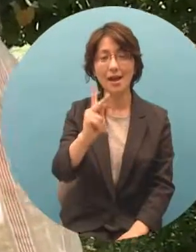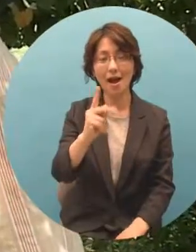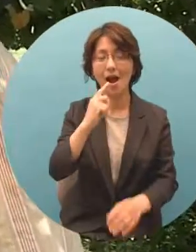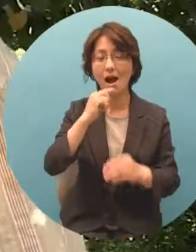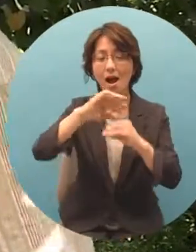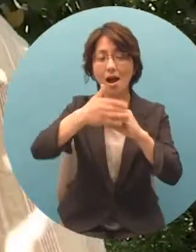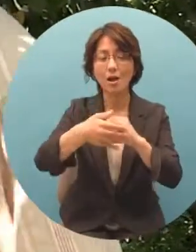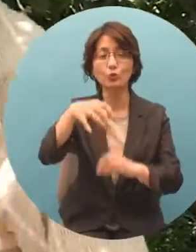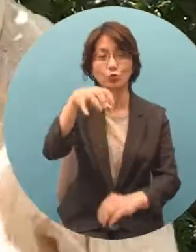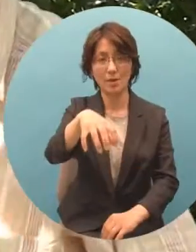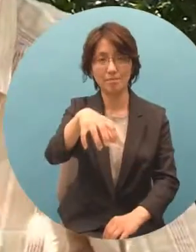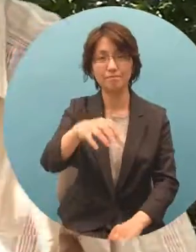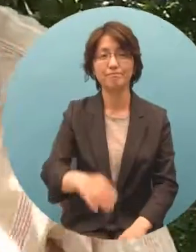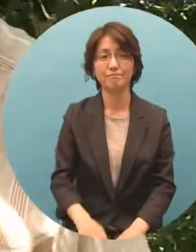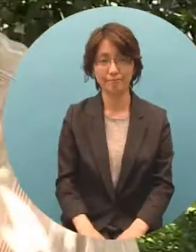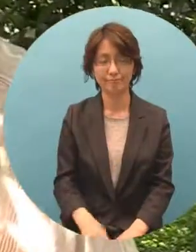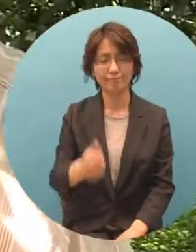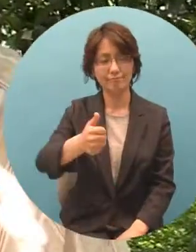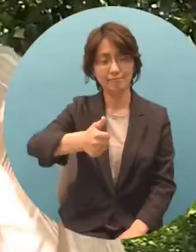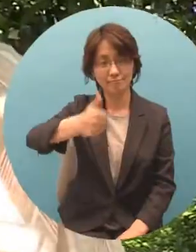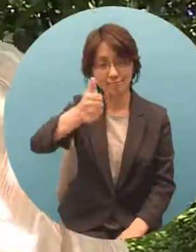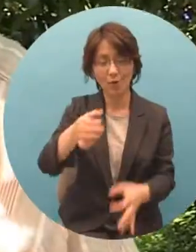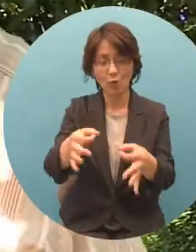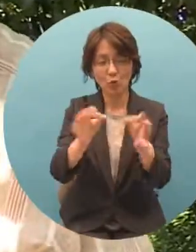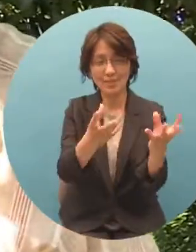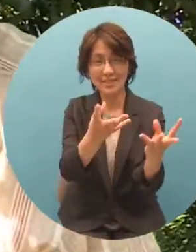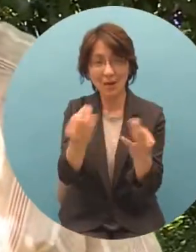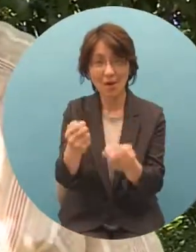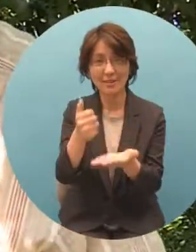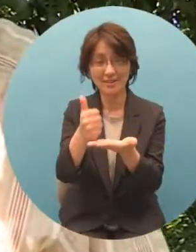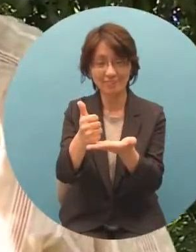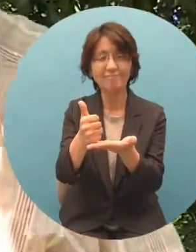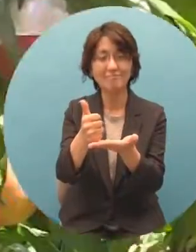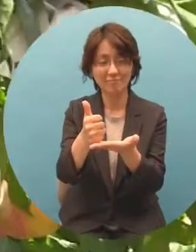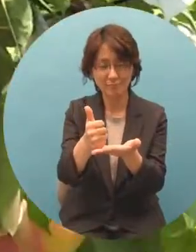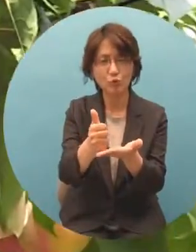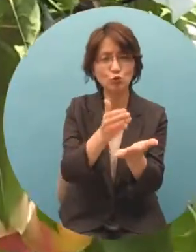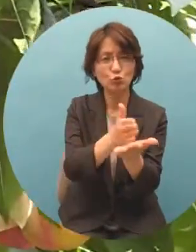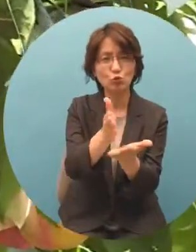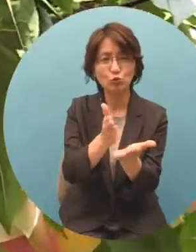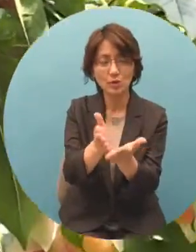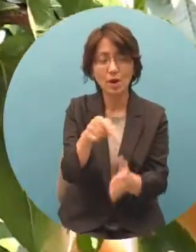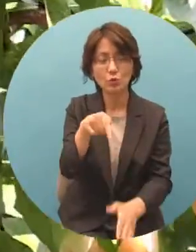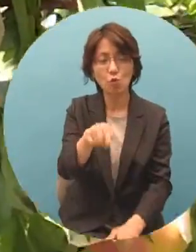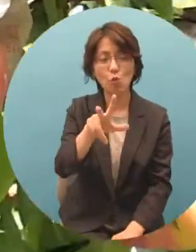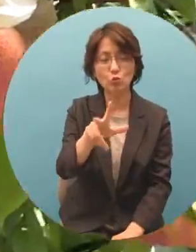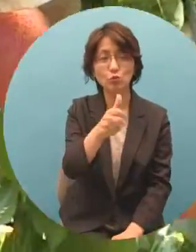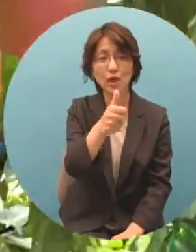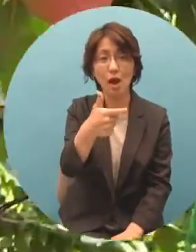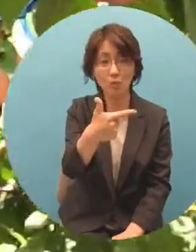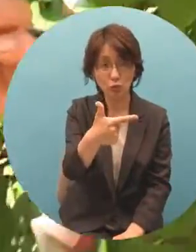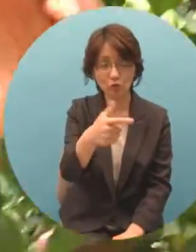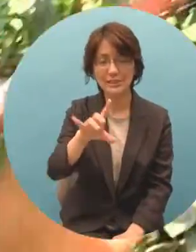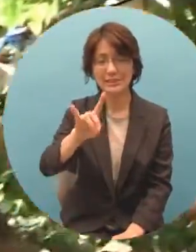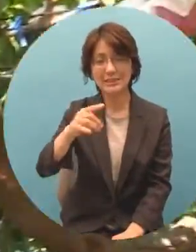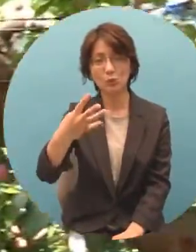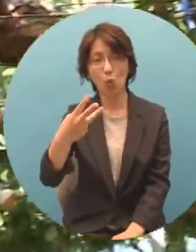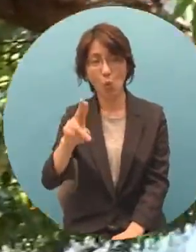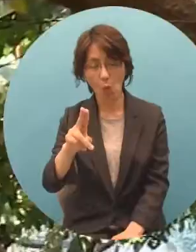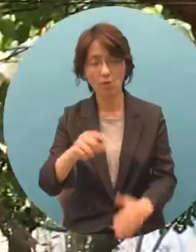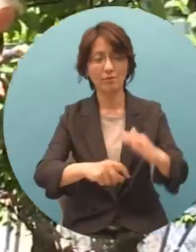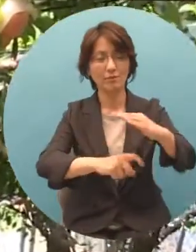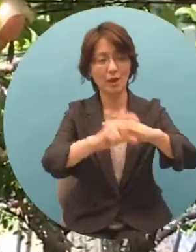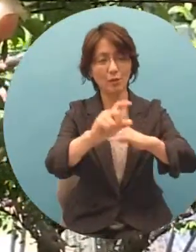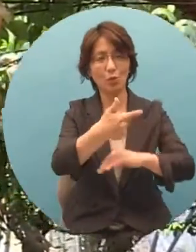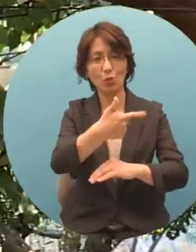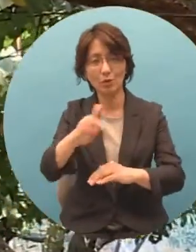。富澤恒夫さんの果樹園にはプラムの品種ソルダムやキヨウ、太陽など